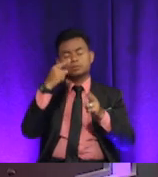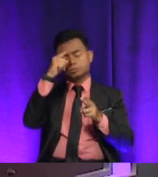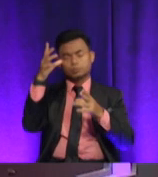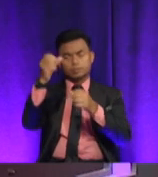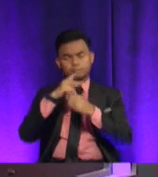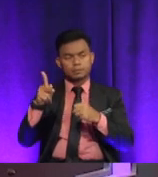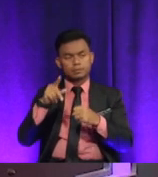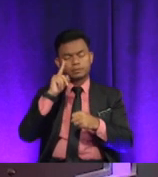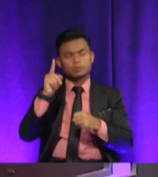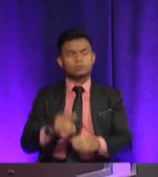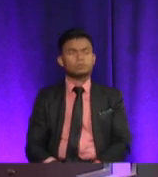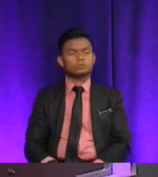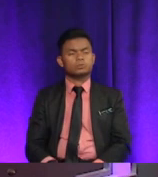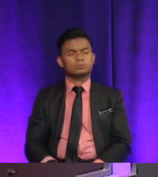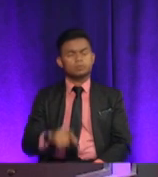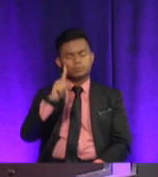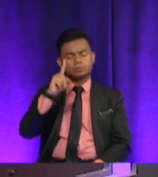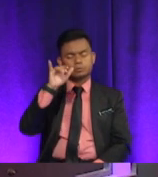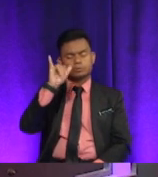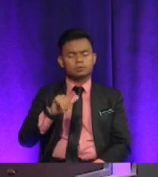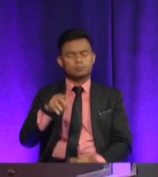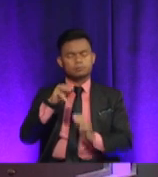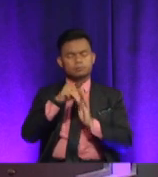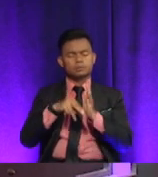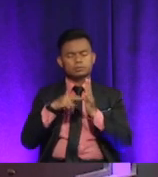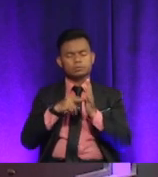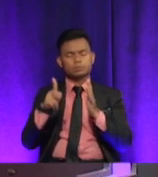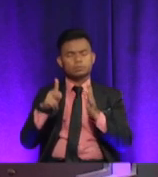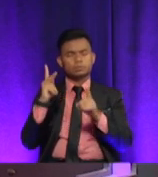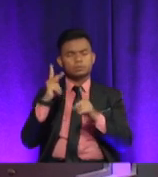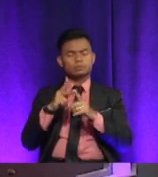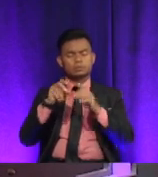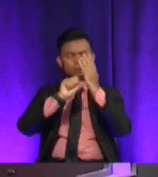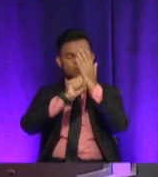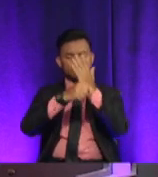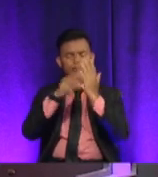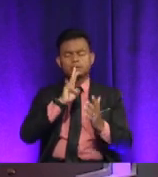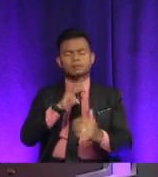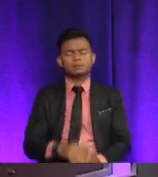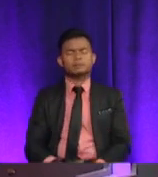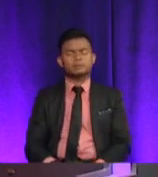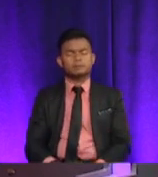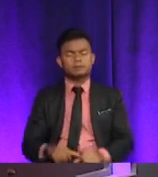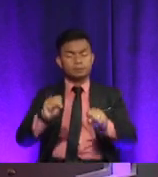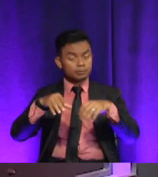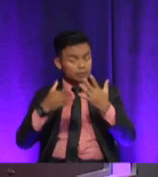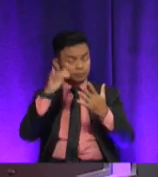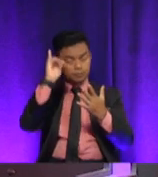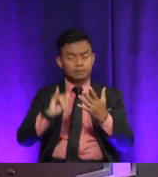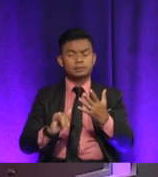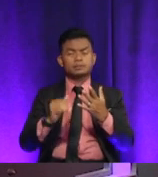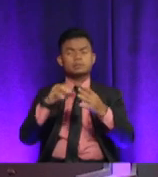merujuk kepada apa yaitu sesuatu merujuk kepada sumber air sebagaimana yang diinginkan oleh Baginda